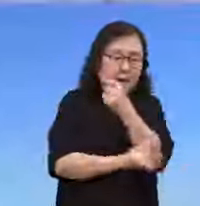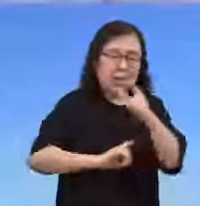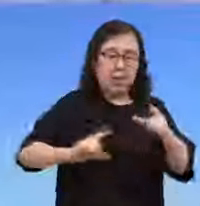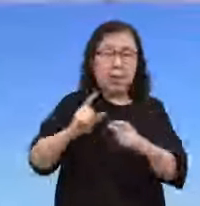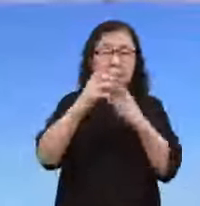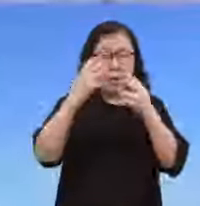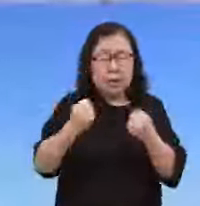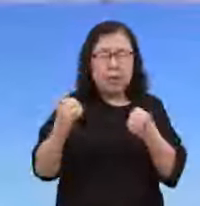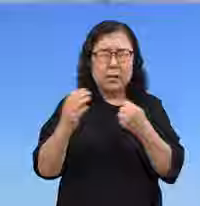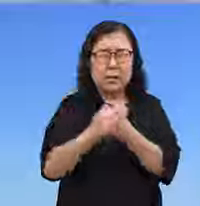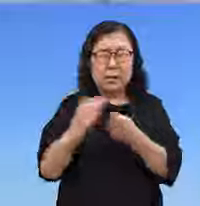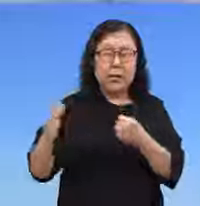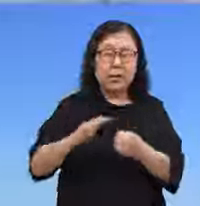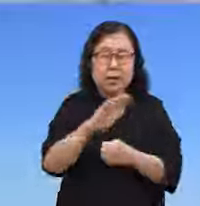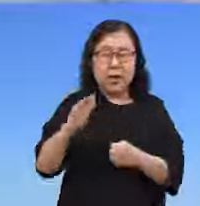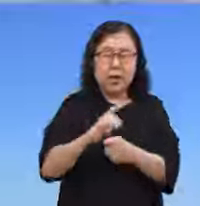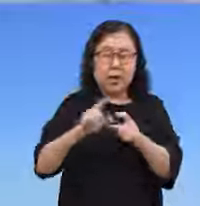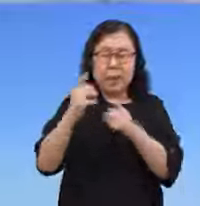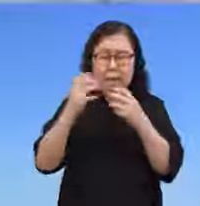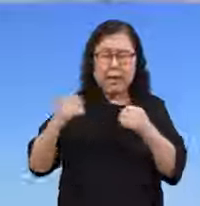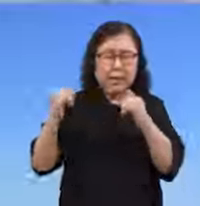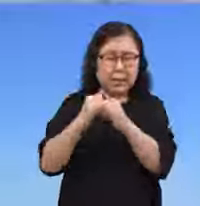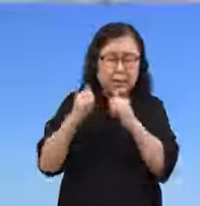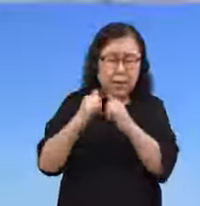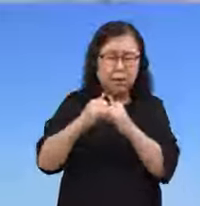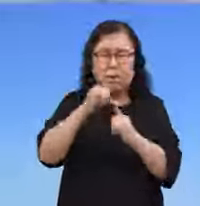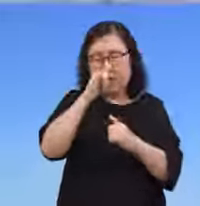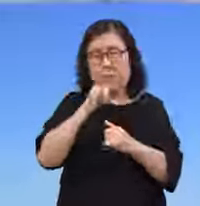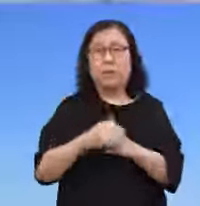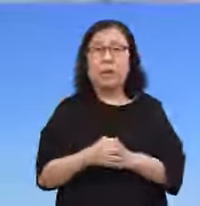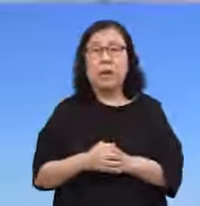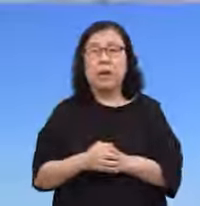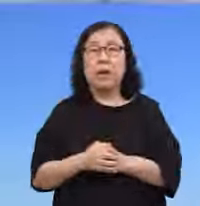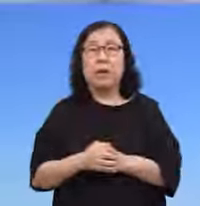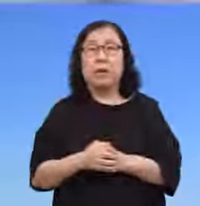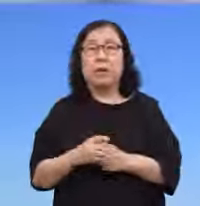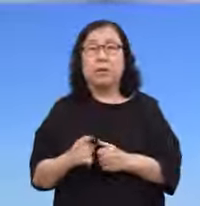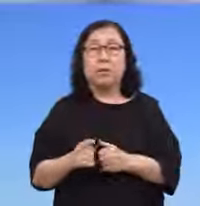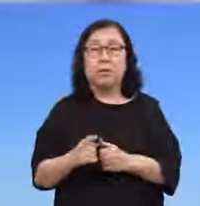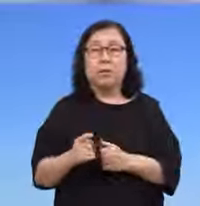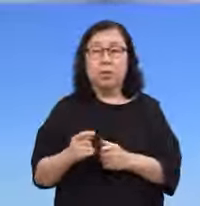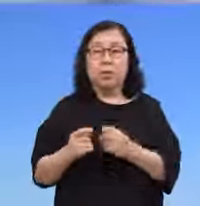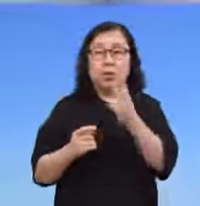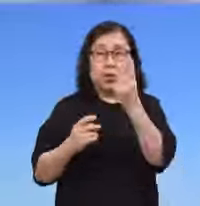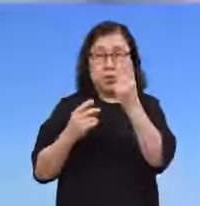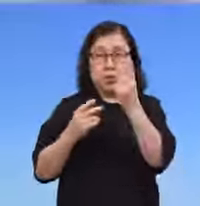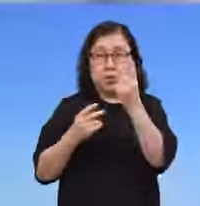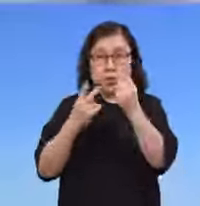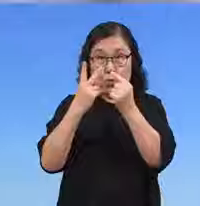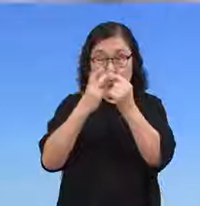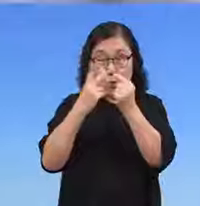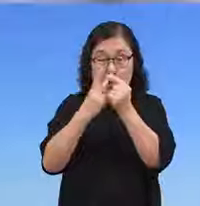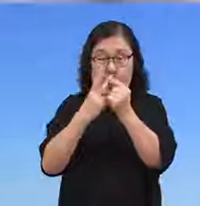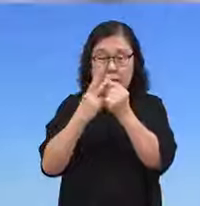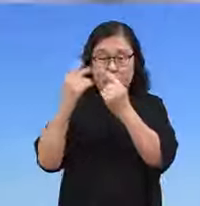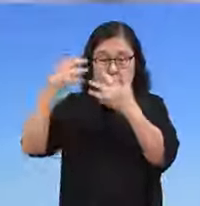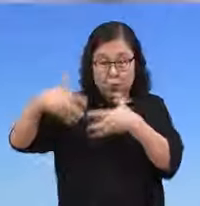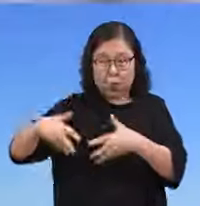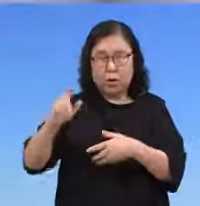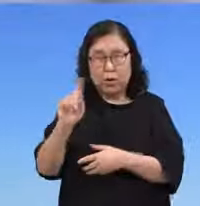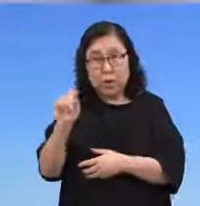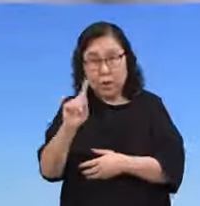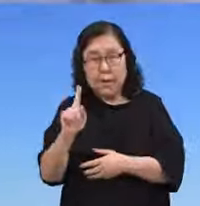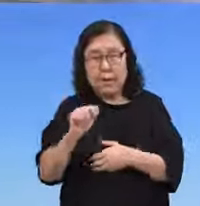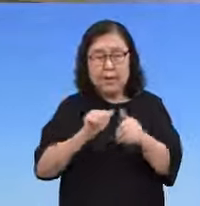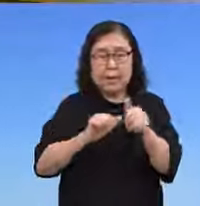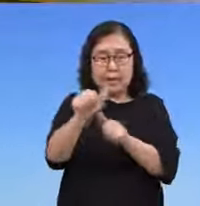아니지만 포기하지 않고 그렇게 싸워 나가는 거 아닙니까? 그런가 하면은 전신갑주를 입으라는 말씀의 두 번째 전제가 뭐냐